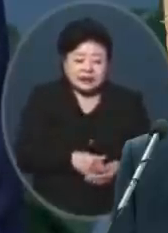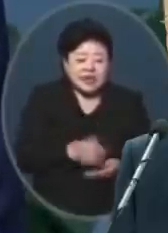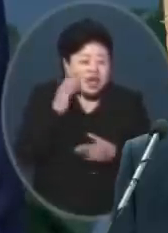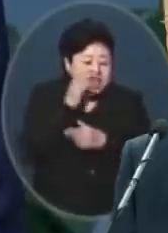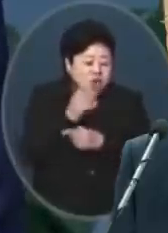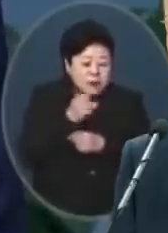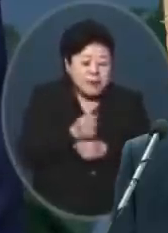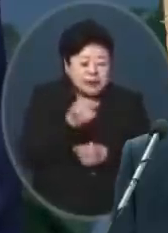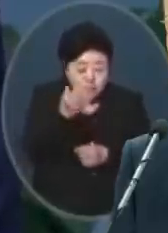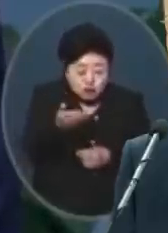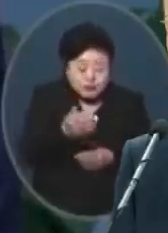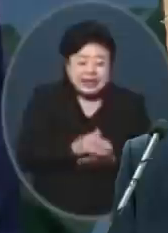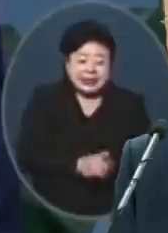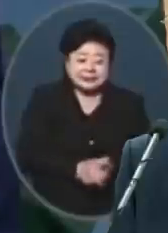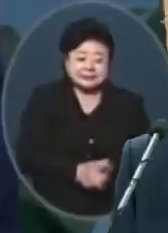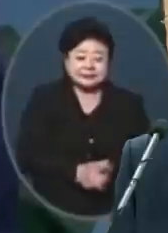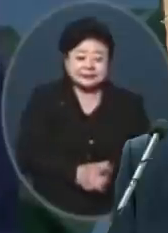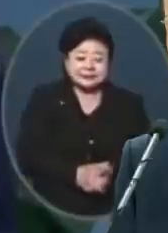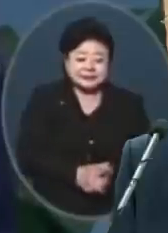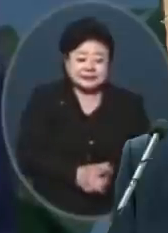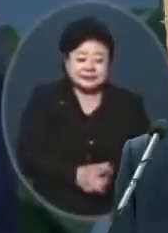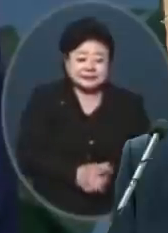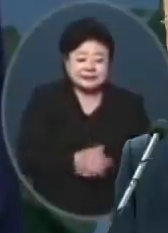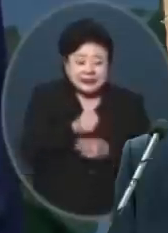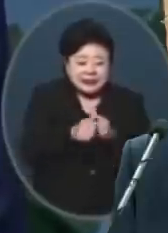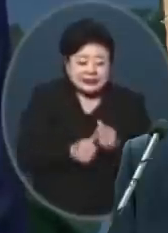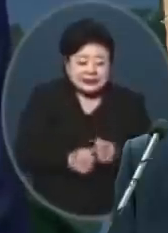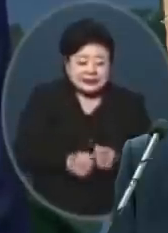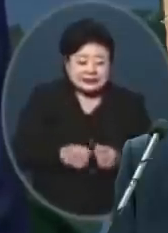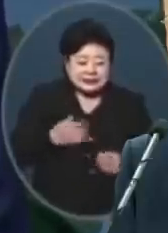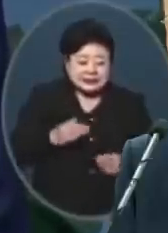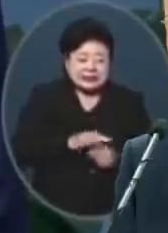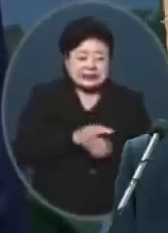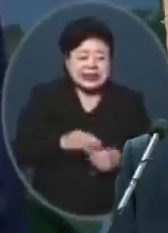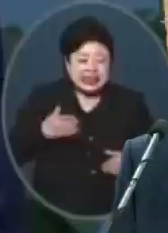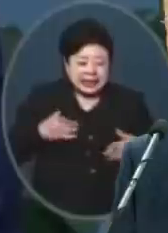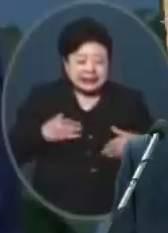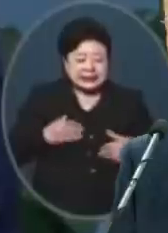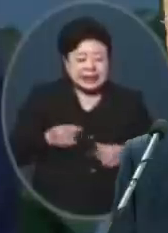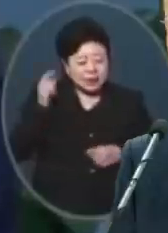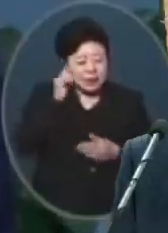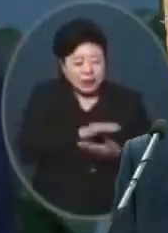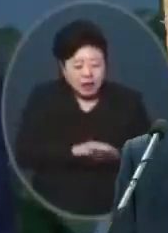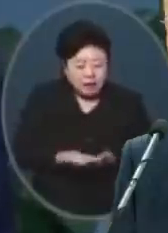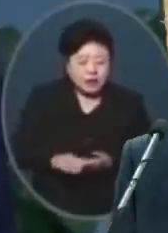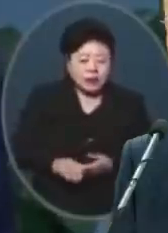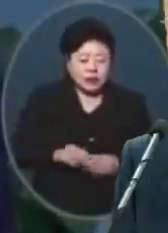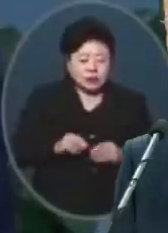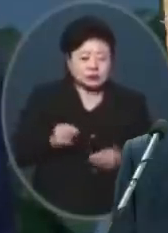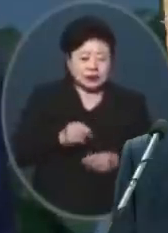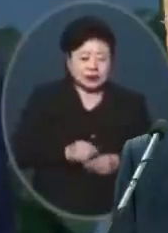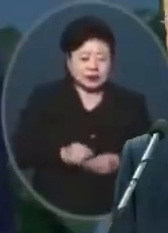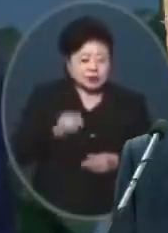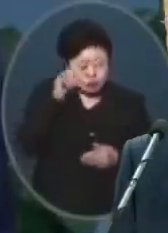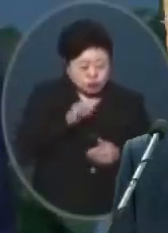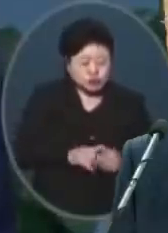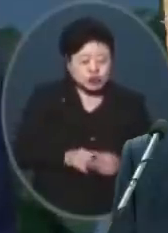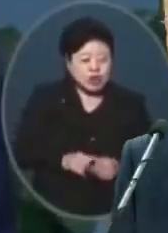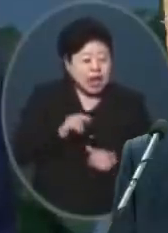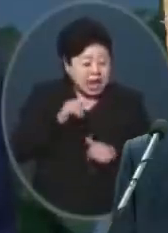열매를 맺게 해주는 것입니다 사랑과 희락과 화평과 오래 참음과 자비와 양성과 정성과분이와 절제와